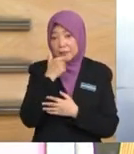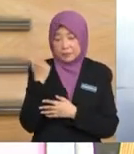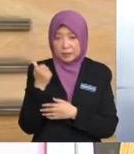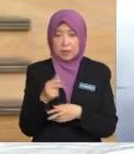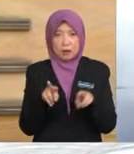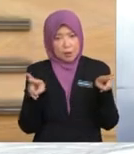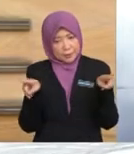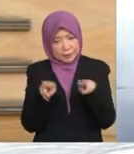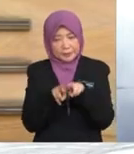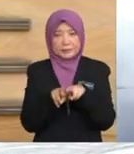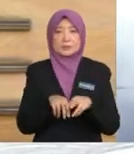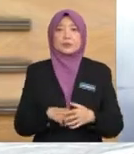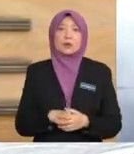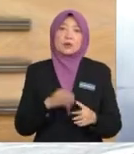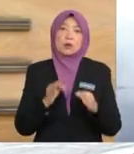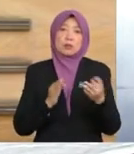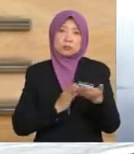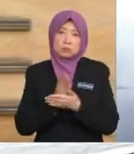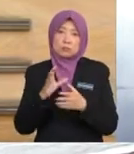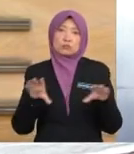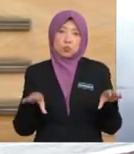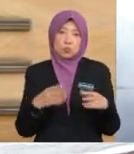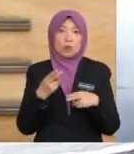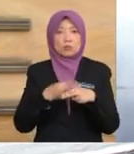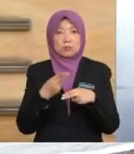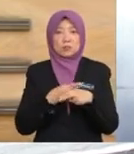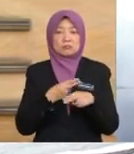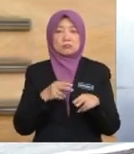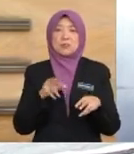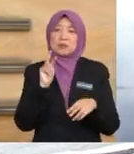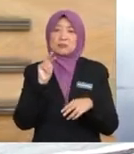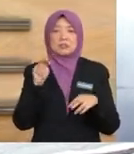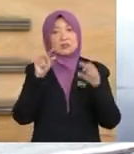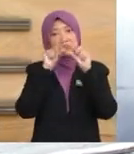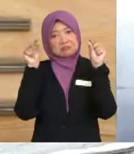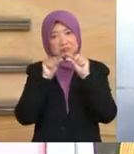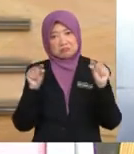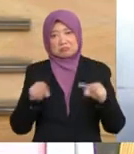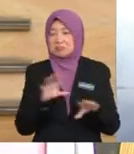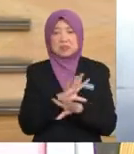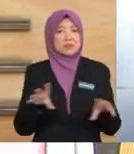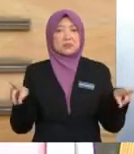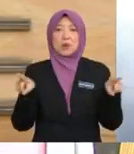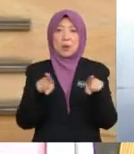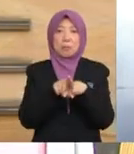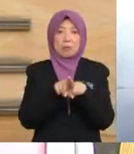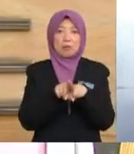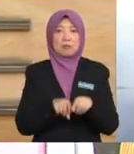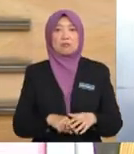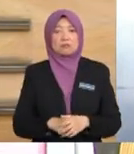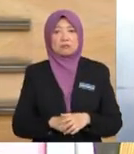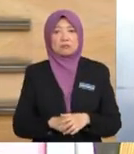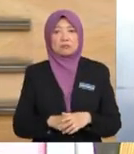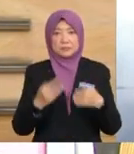kita guna terus dengan pisau lepa, mungkin ketebalannya tak samalah cikgu ya. Kita susah sikit nak agak. Okey. Kalau macam ni dia lebih